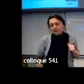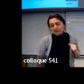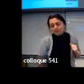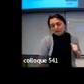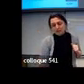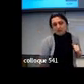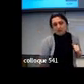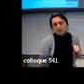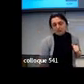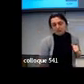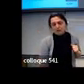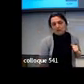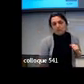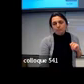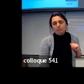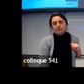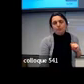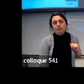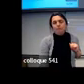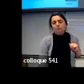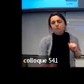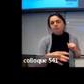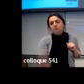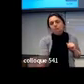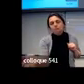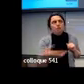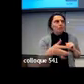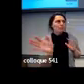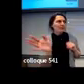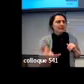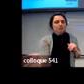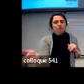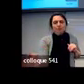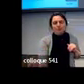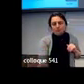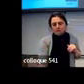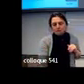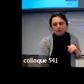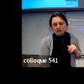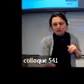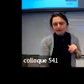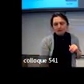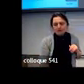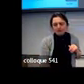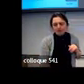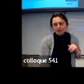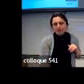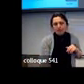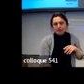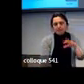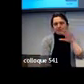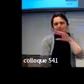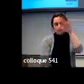Le manuel est monté sur Facebook. Si jamais on partage le PowerPoint, j'ai le lien vers le...